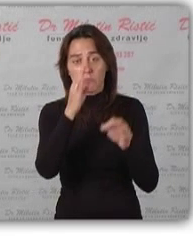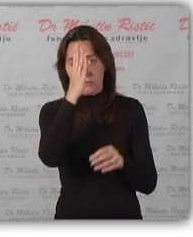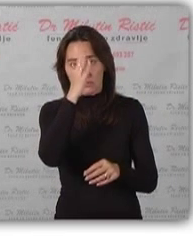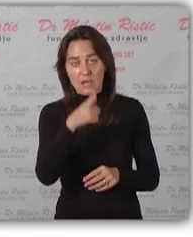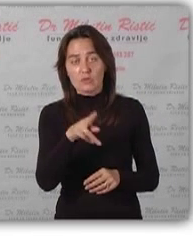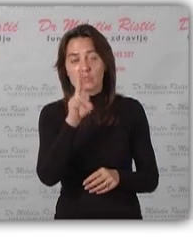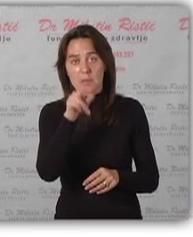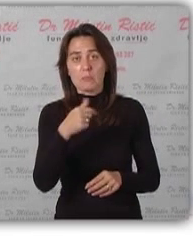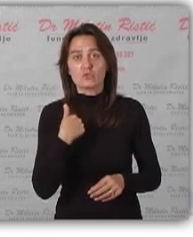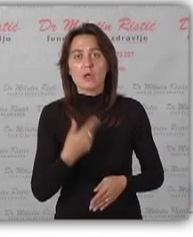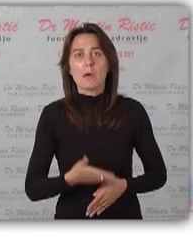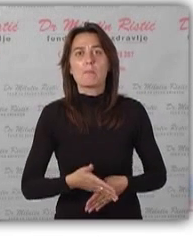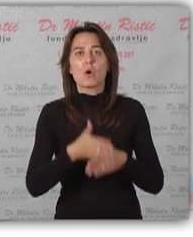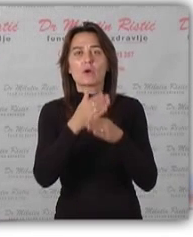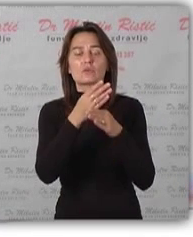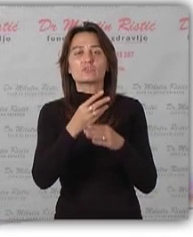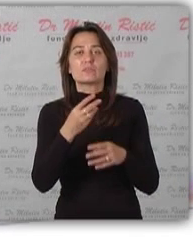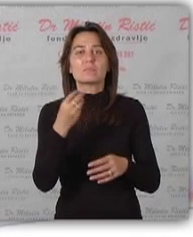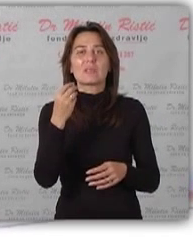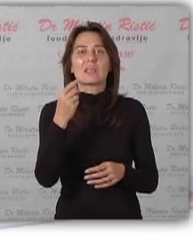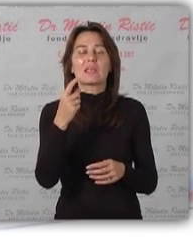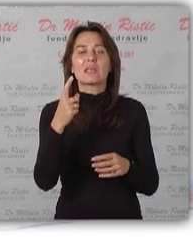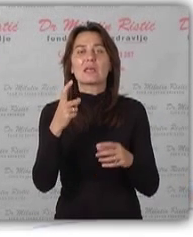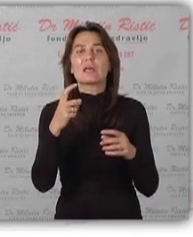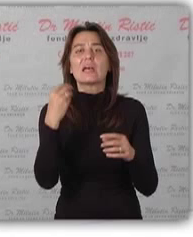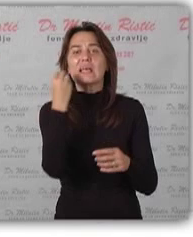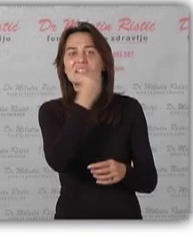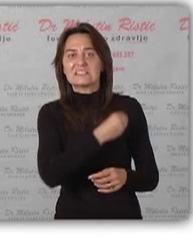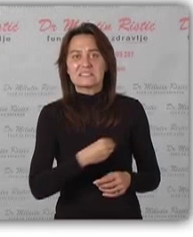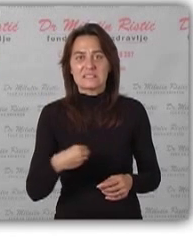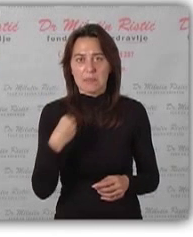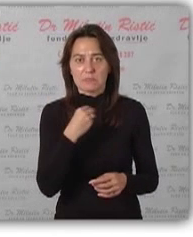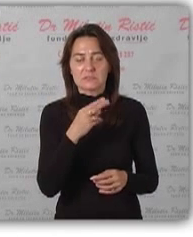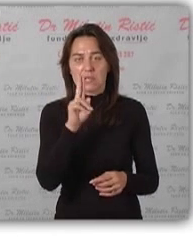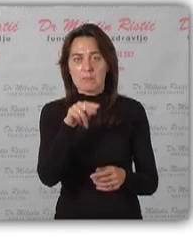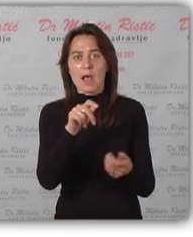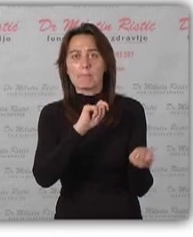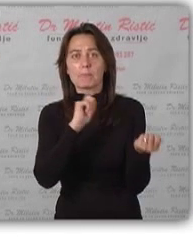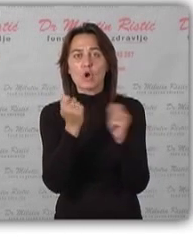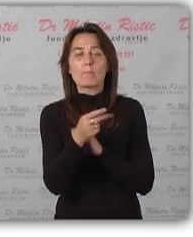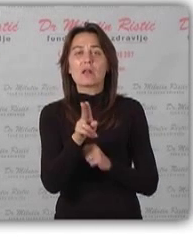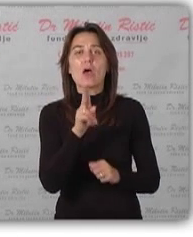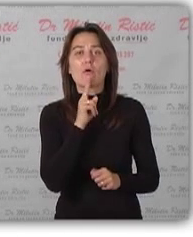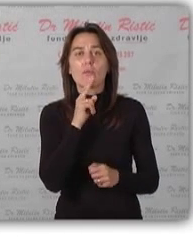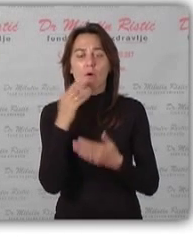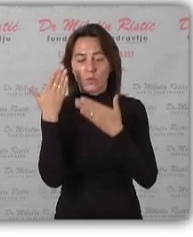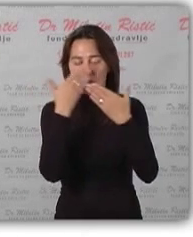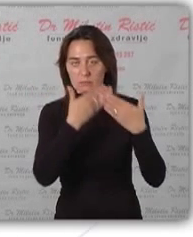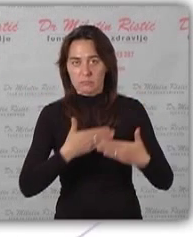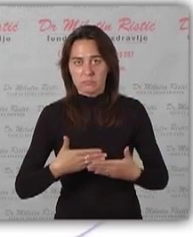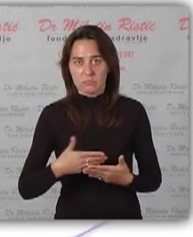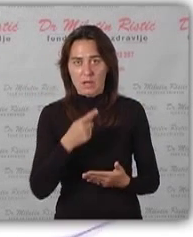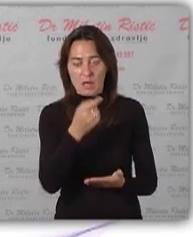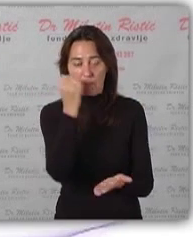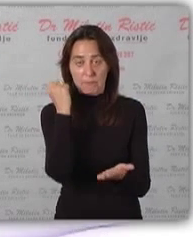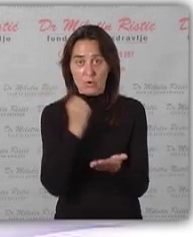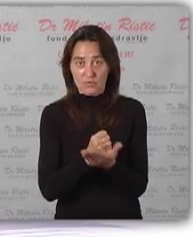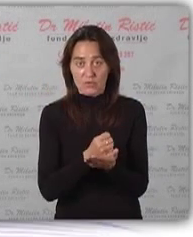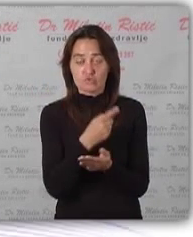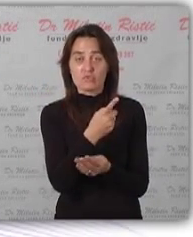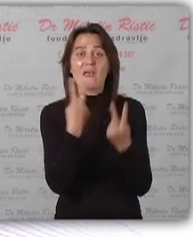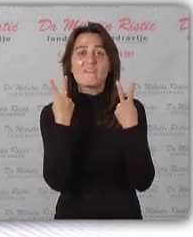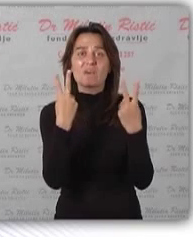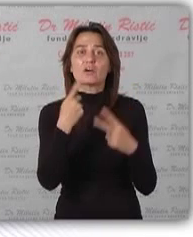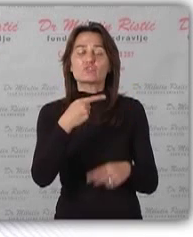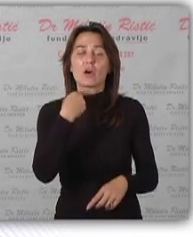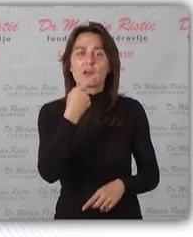dijagnozi artroze mogu nam pomoći radiografski snimci. Postoje tipične radiografske promene koje potvrđuju ovu dijagnozu,